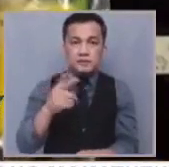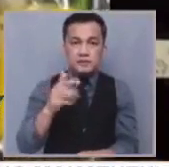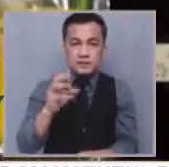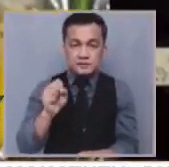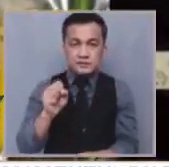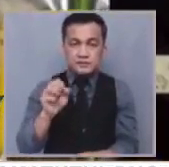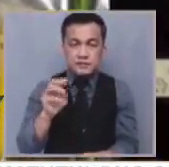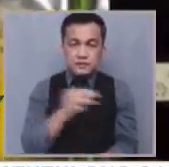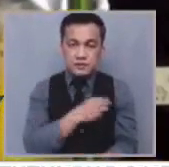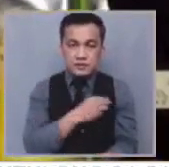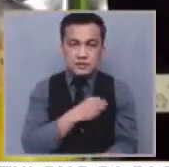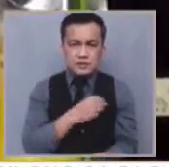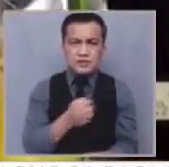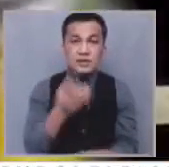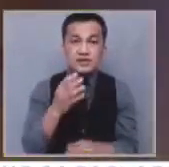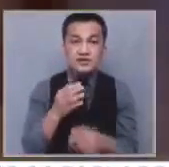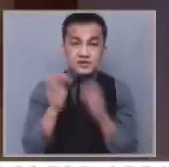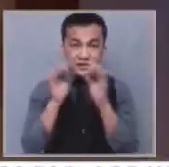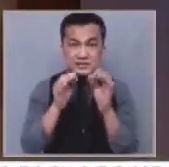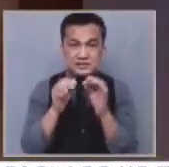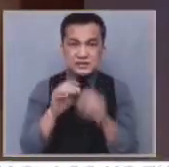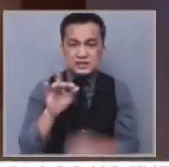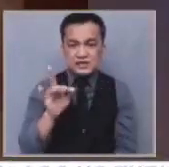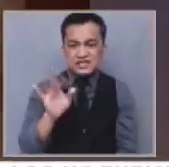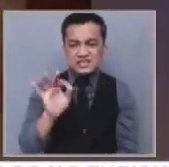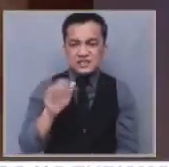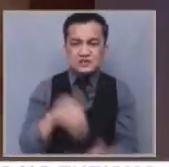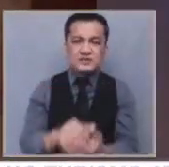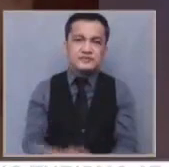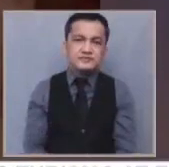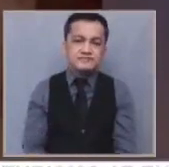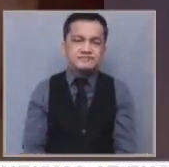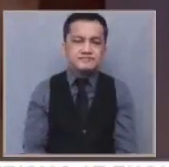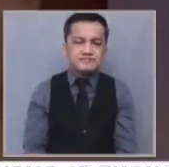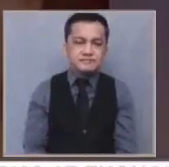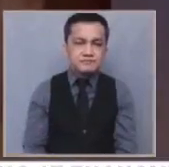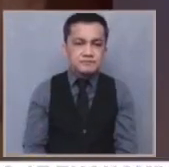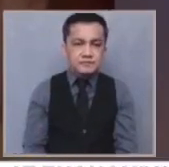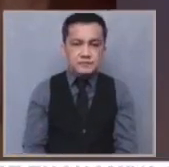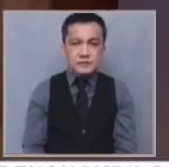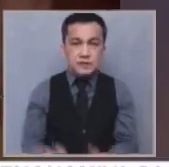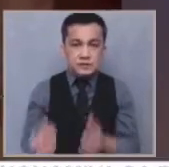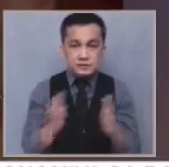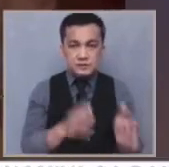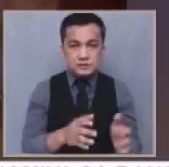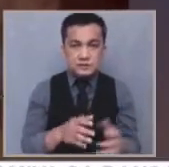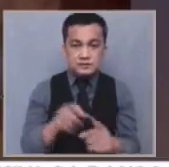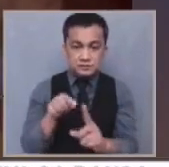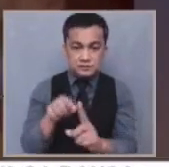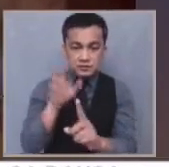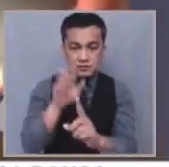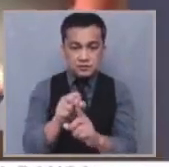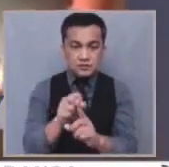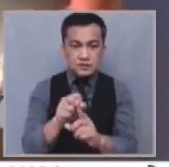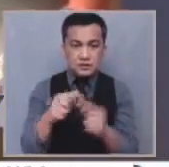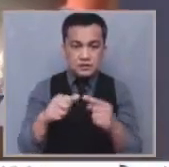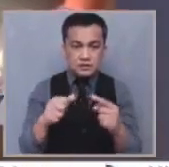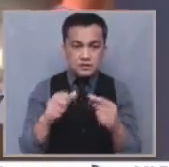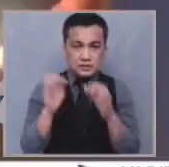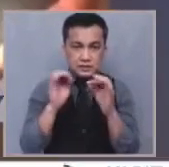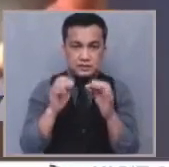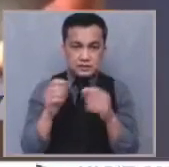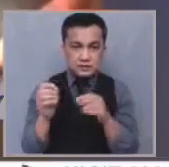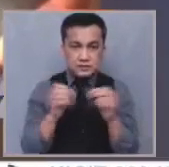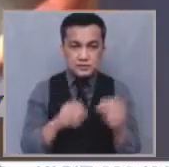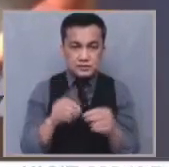value na 89,000 pesos. Nadakipang isang target listed drug personality sa ginawang anti-illegal drug operation ng PDEA at